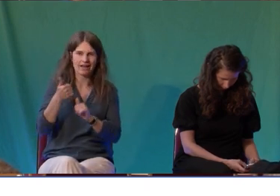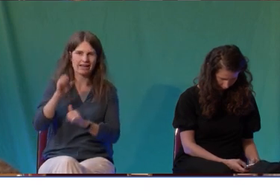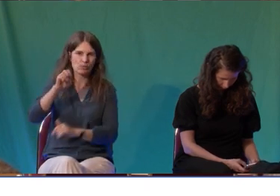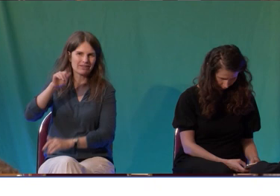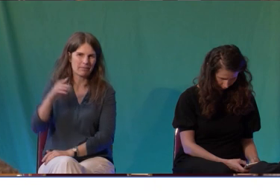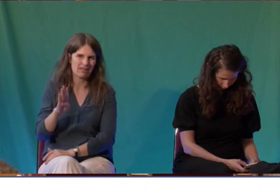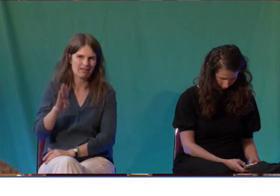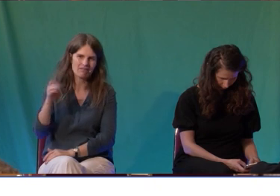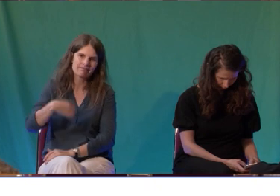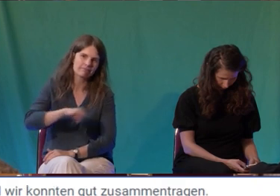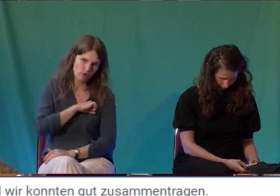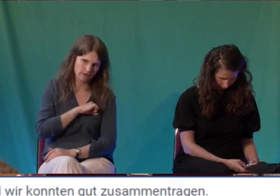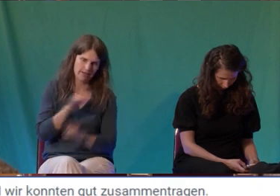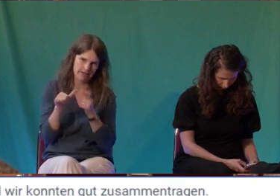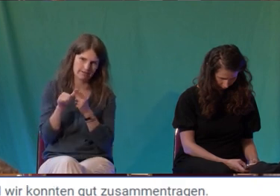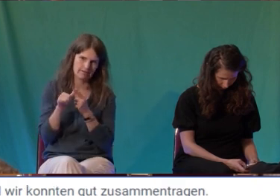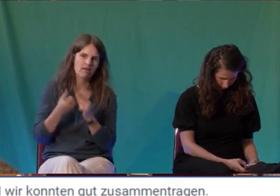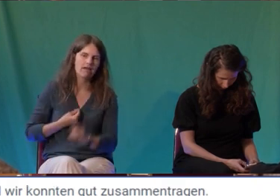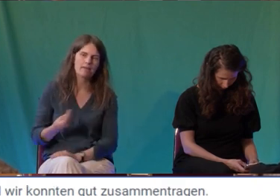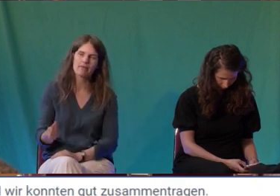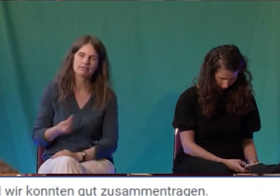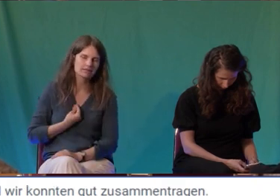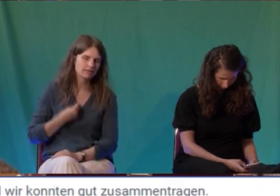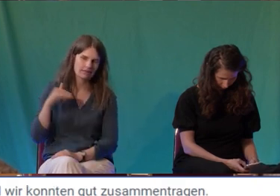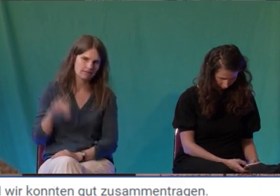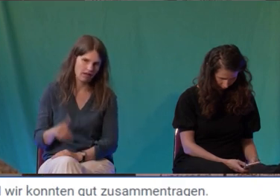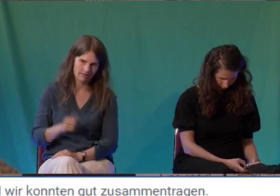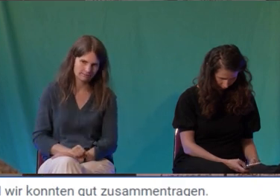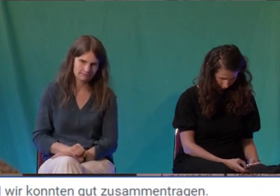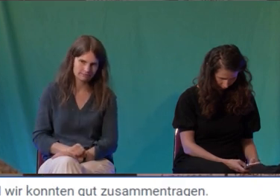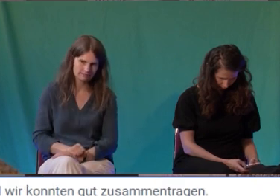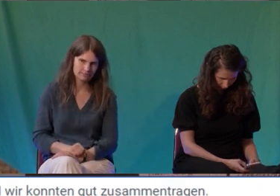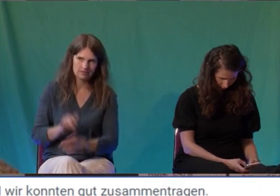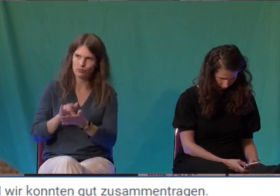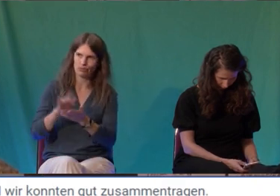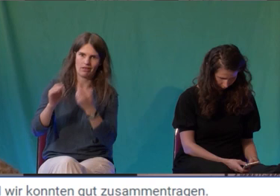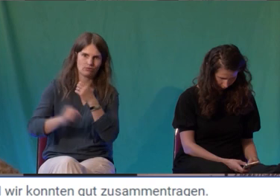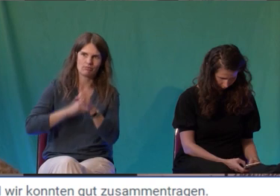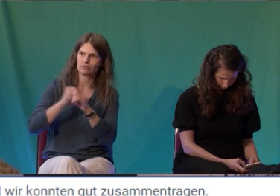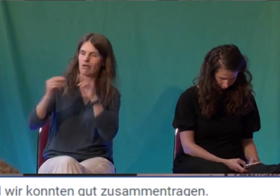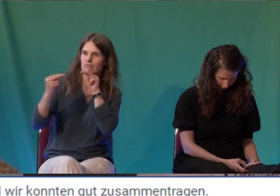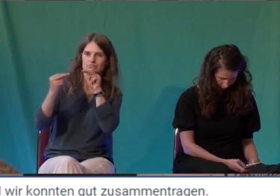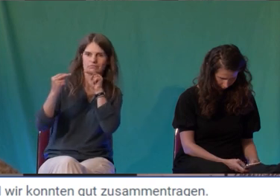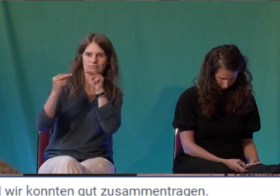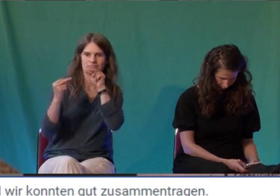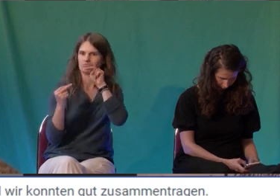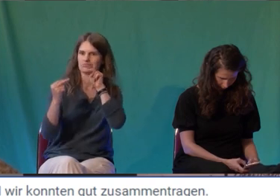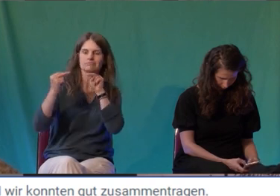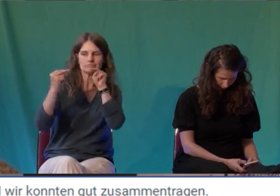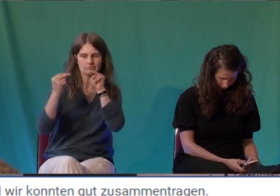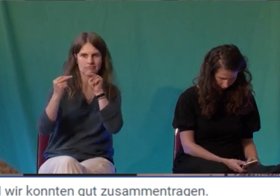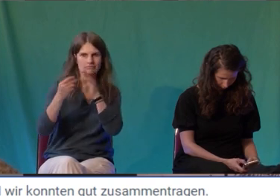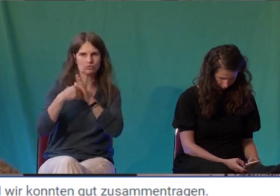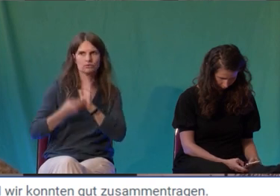EDB ist die Empathie die ähm einen entgegengebracht wird in der Beratung dass man sich erstmal